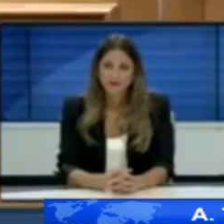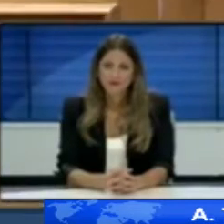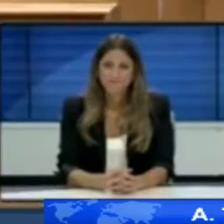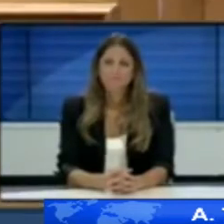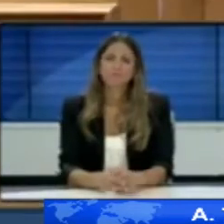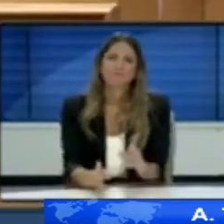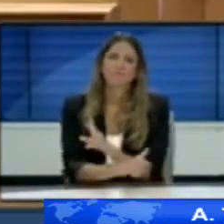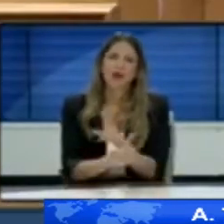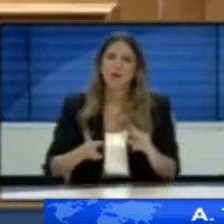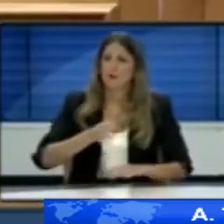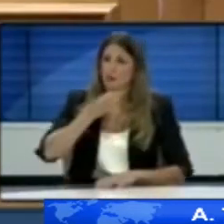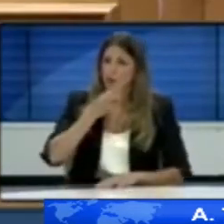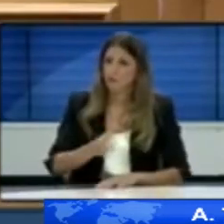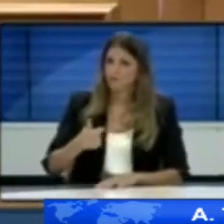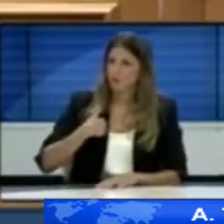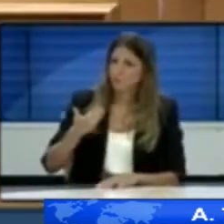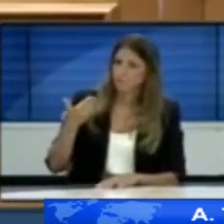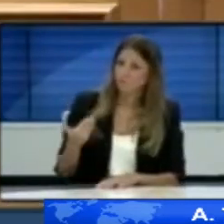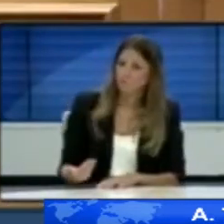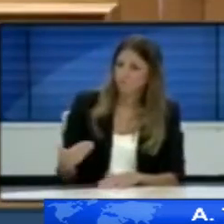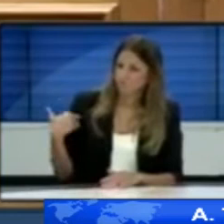Εμείς ζητάμε εδώ και 6 μήνες εκλογές.